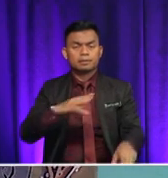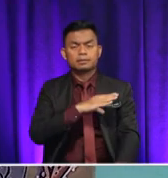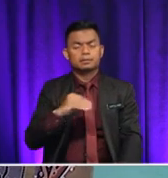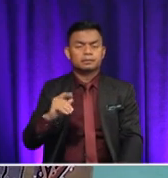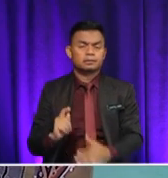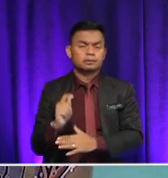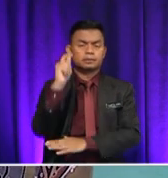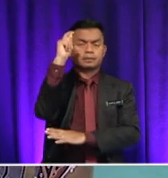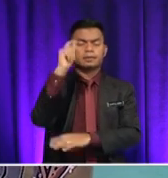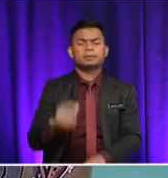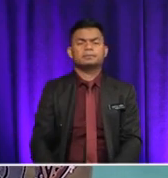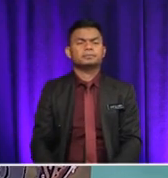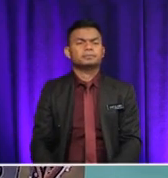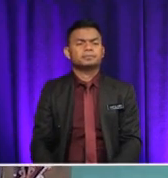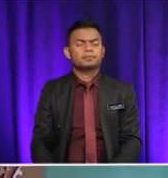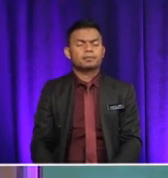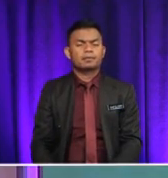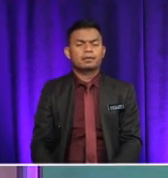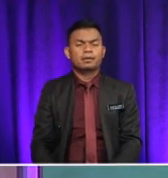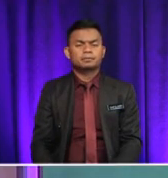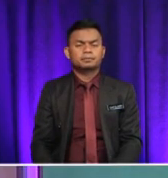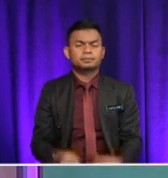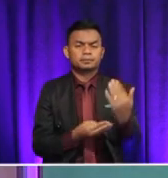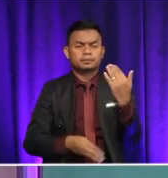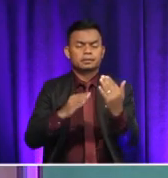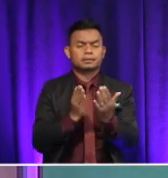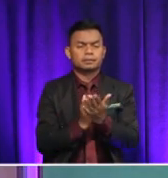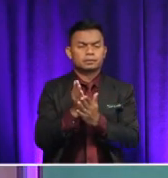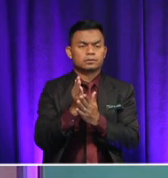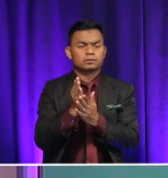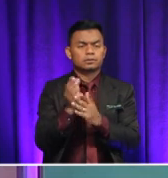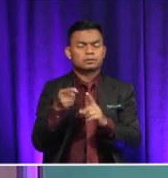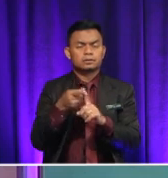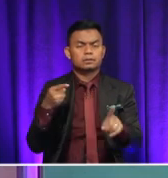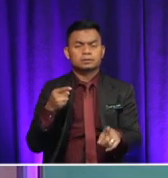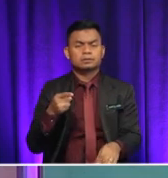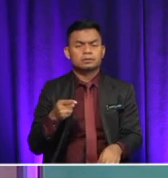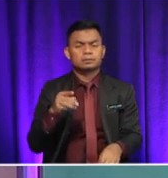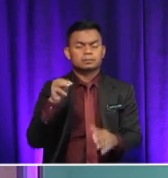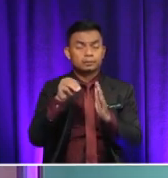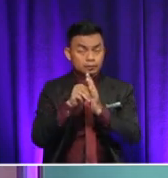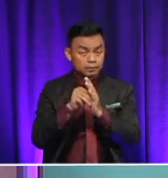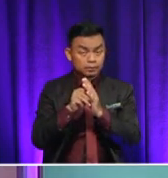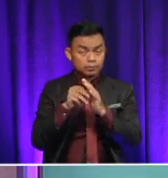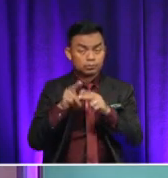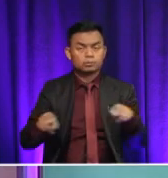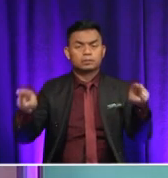lukisan terus maknanya daripada mite utama terus ke tangki